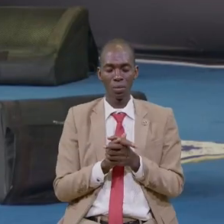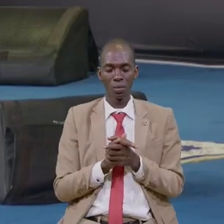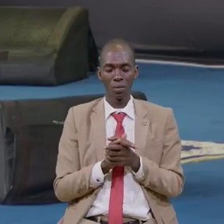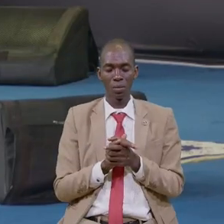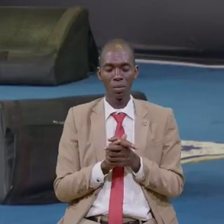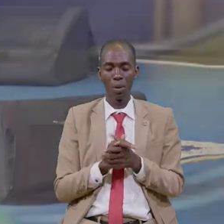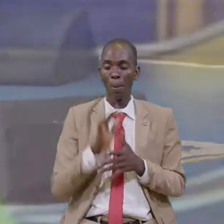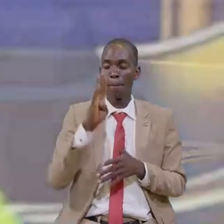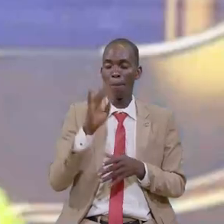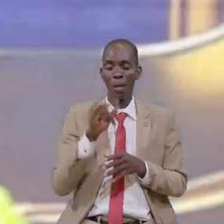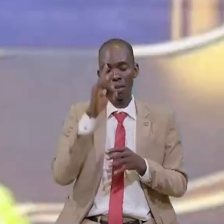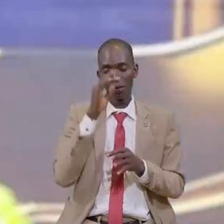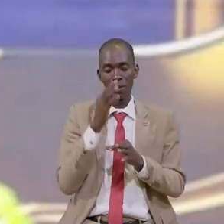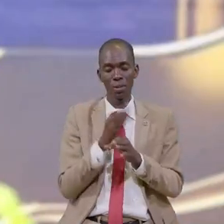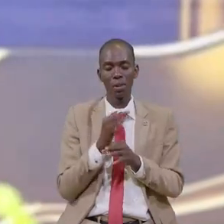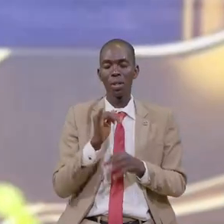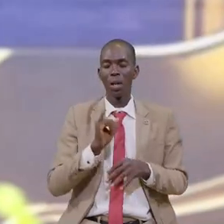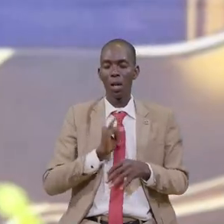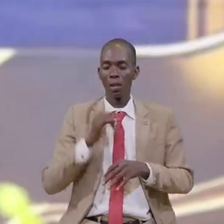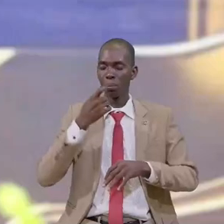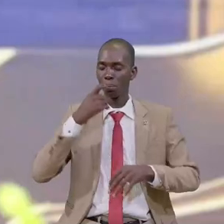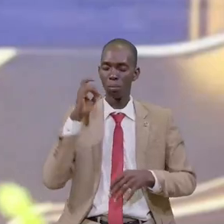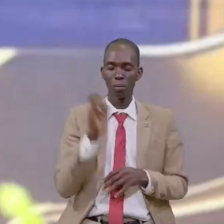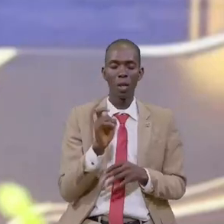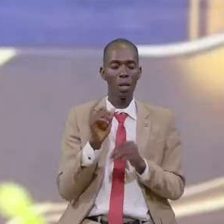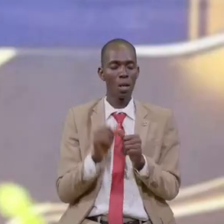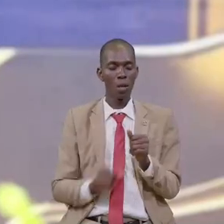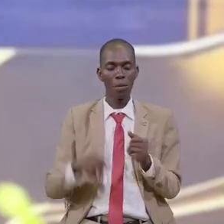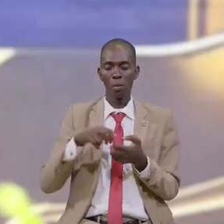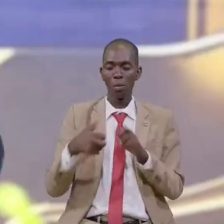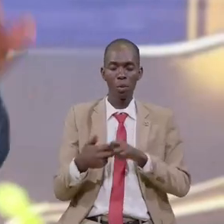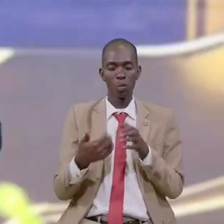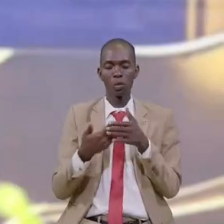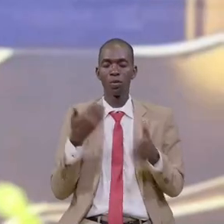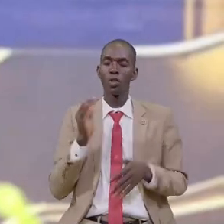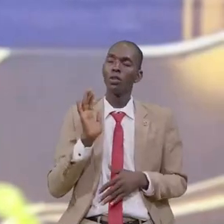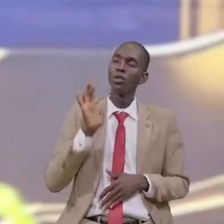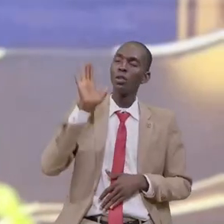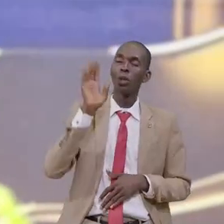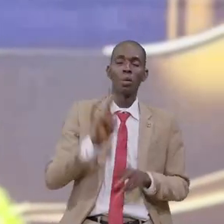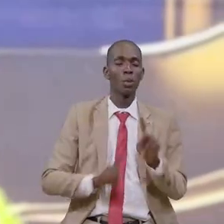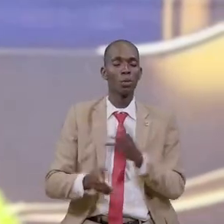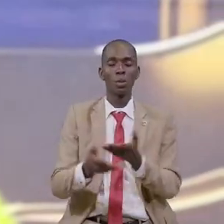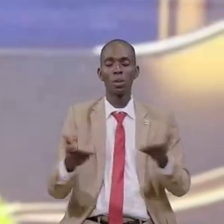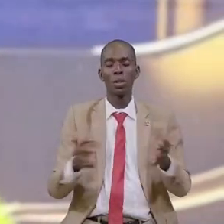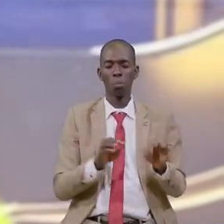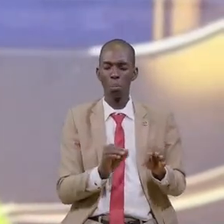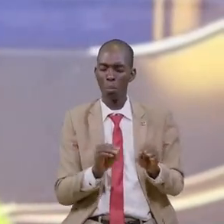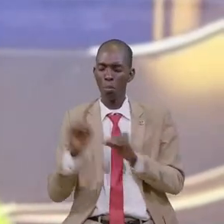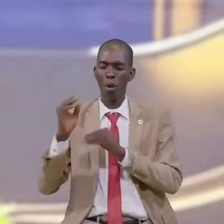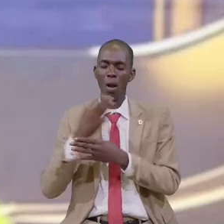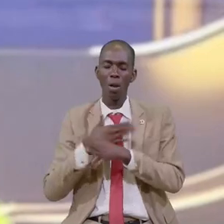Par la foi, je commande à toutes les montagnes devant ton peuple, soyez déplacés au nom